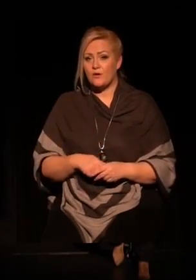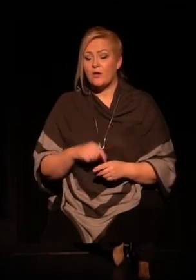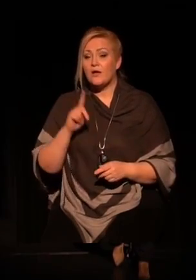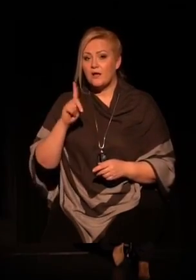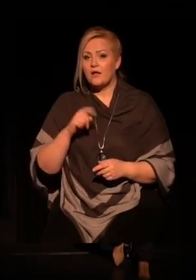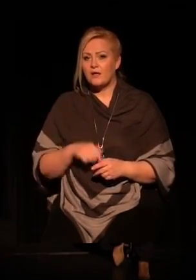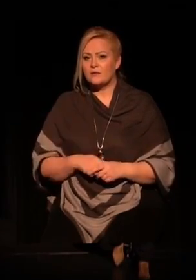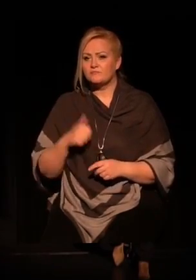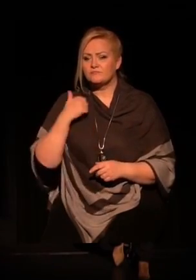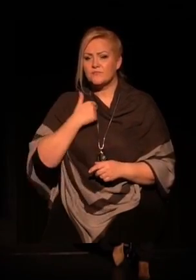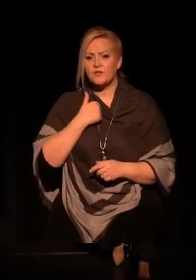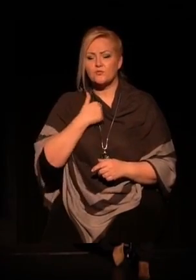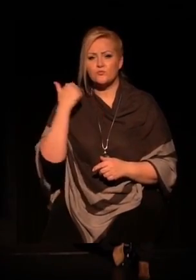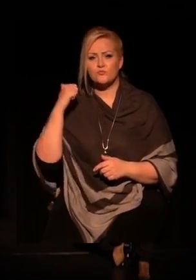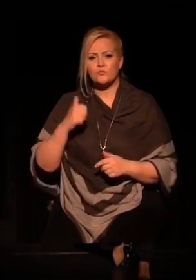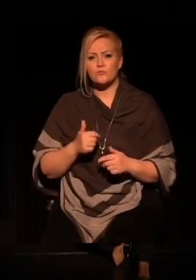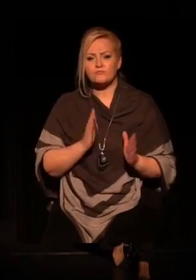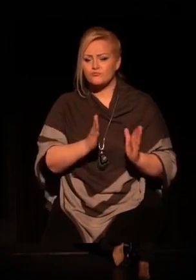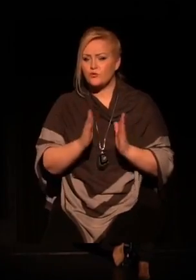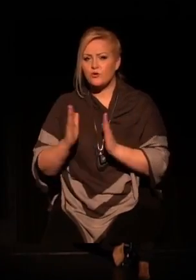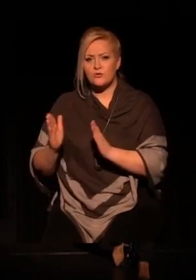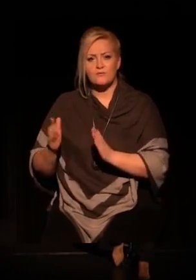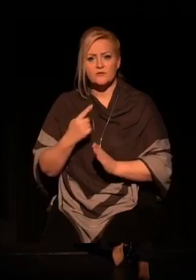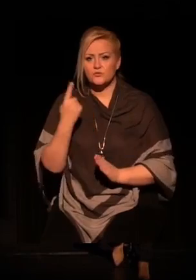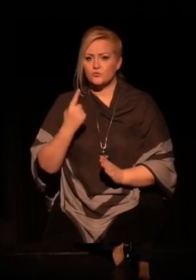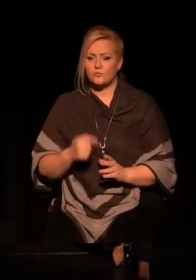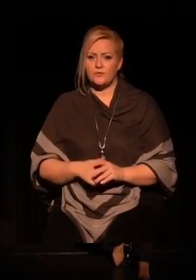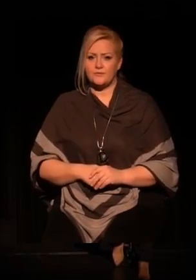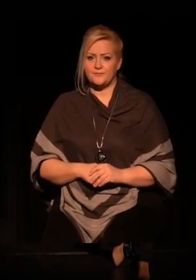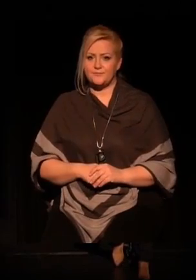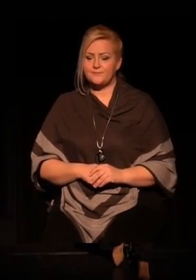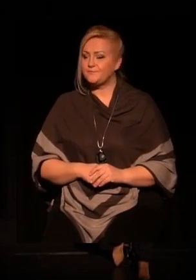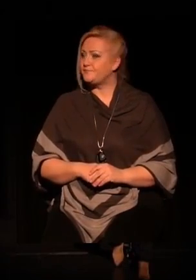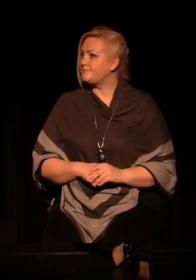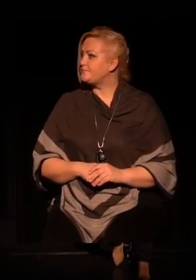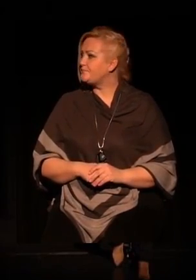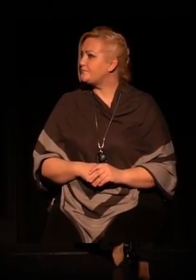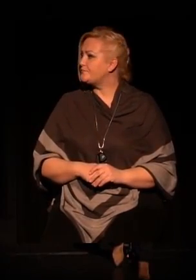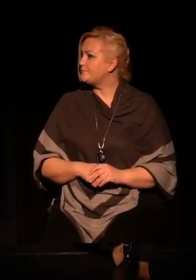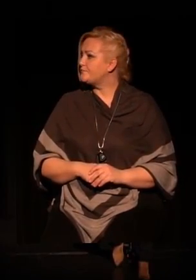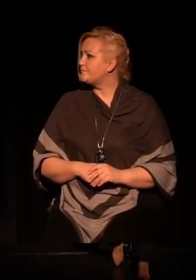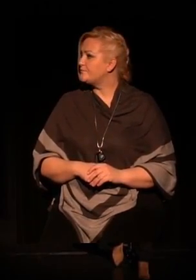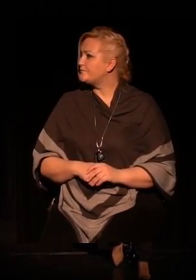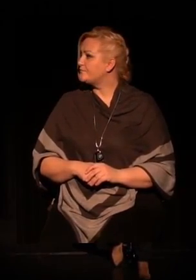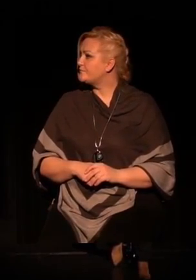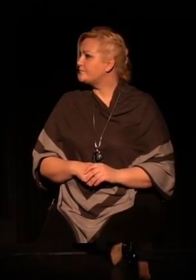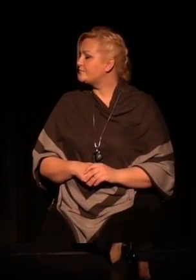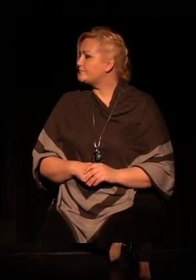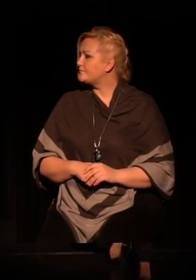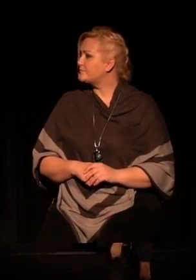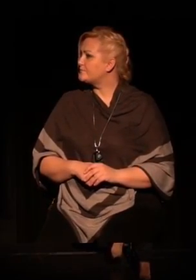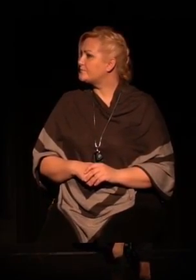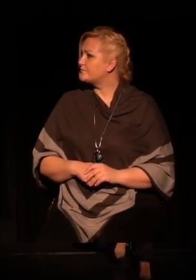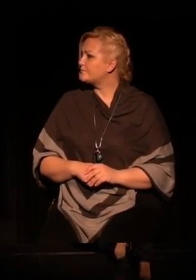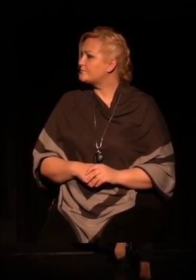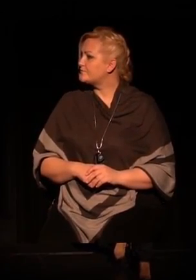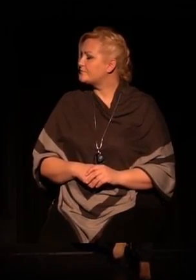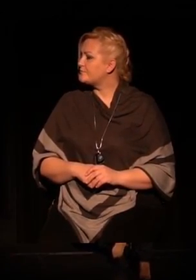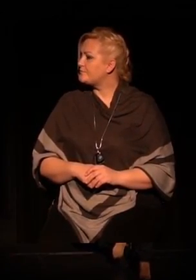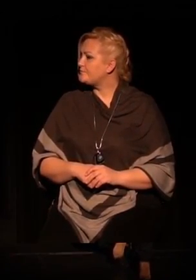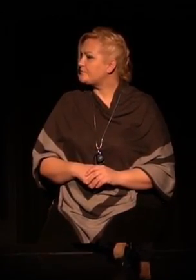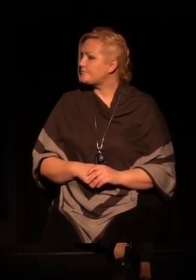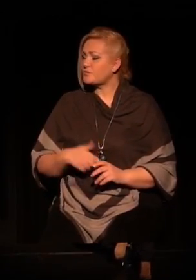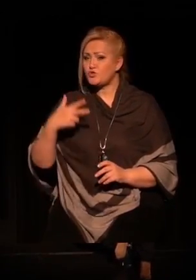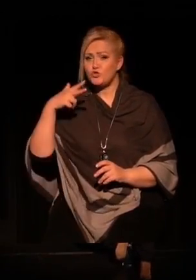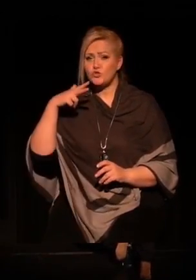No ja byłem tutaj świetnie przygotowany. Dla mnie w tym momencie, może nie teraz z tym żebrem, ale jeszcze 3 tygodnie temu,